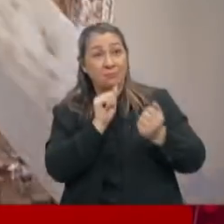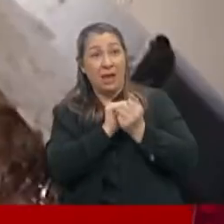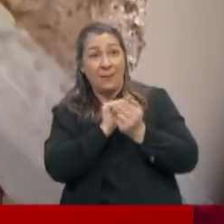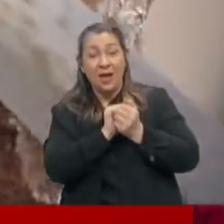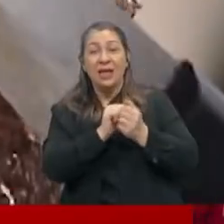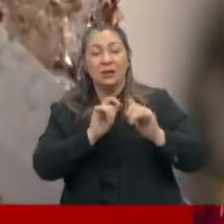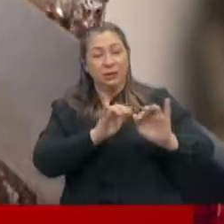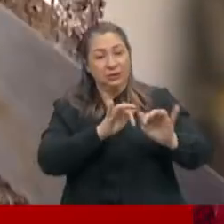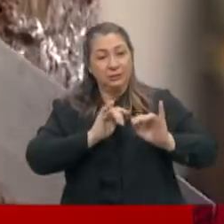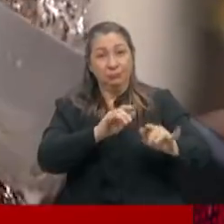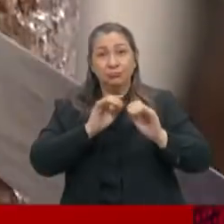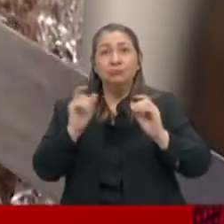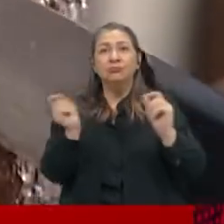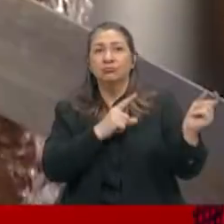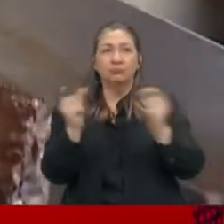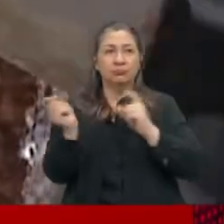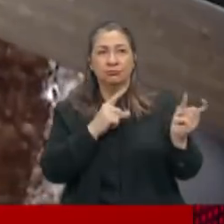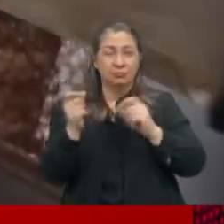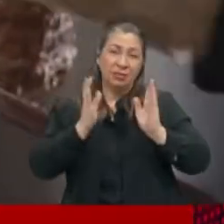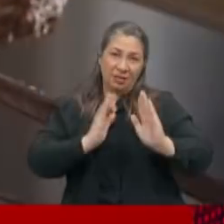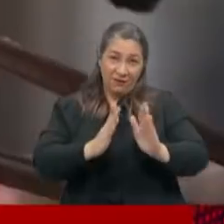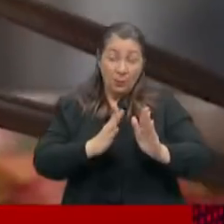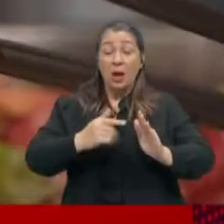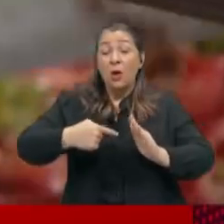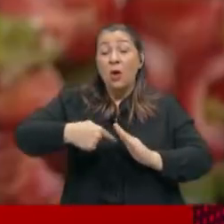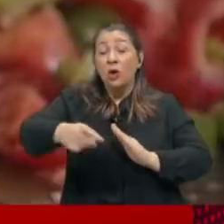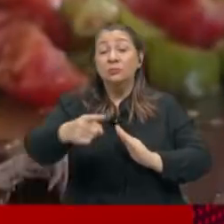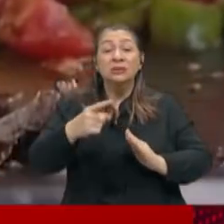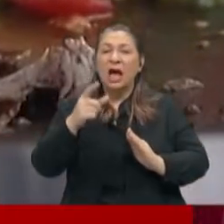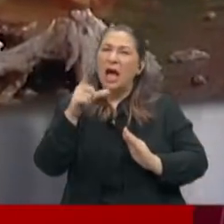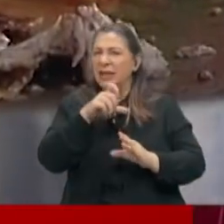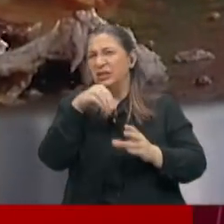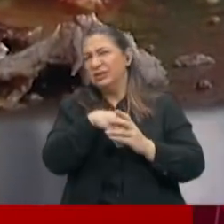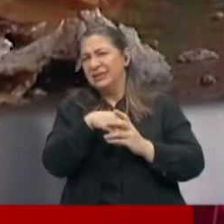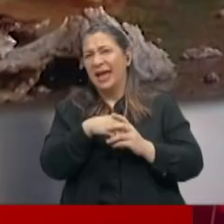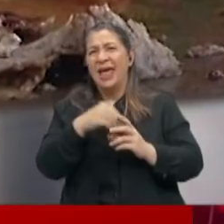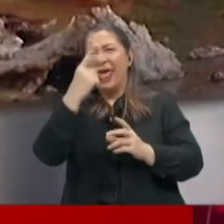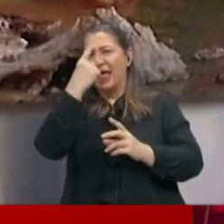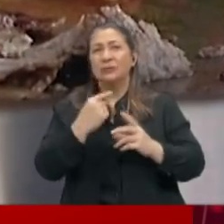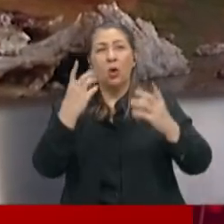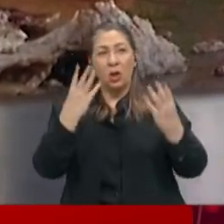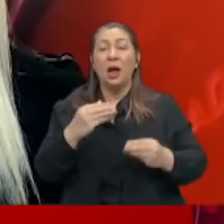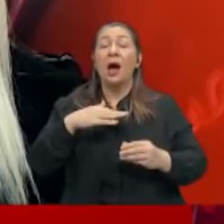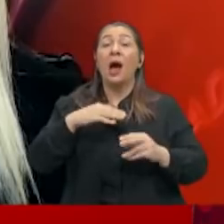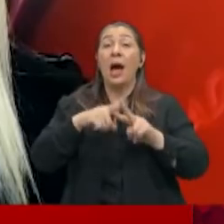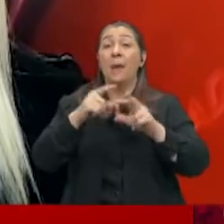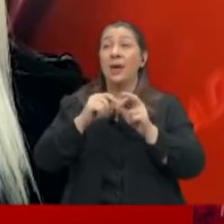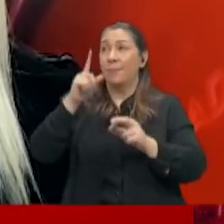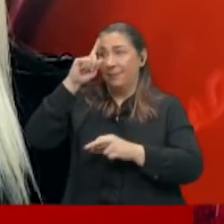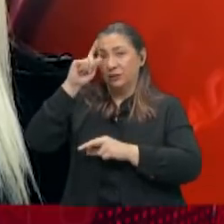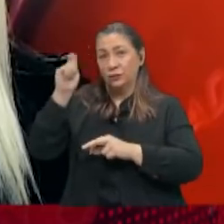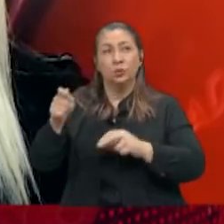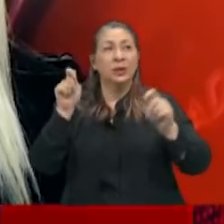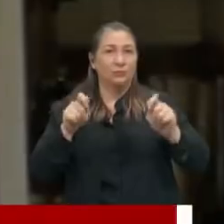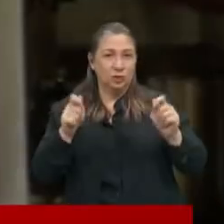beraber yazışmalarımız şu anda devam ediyor. Önümüzdeki ay içerisinde resmi olarak Avrupa Birliği'ne de